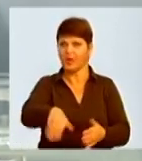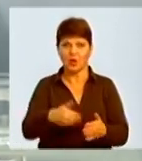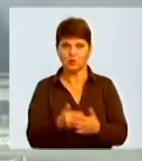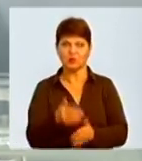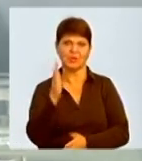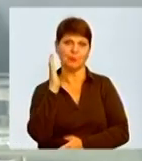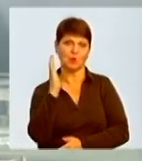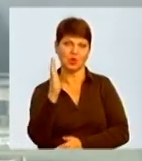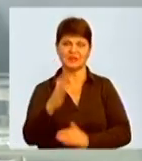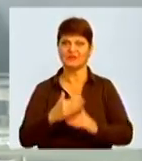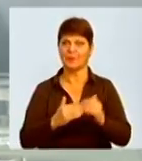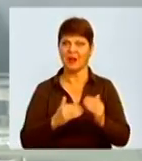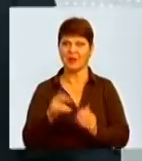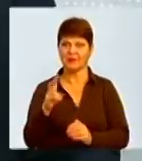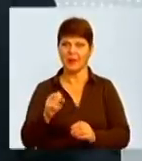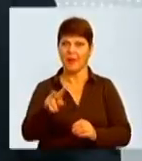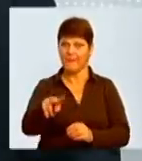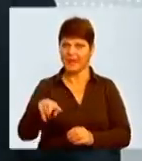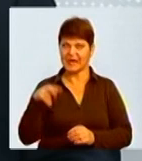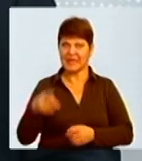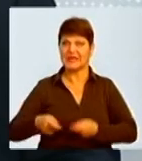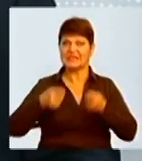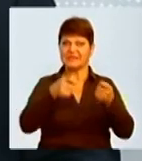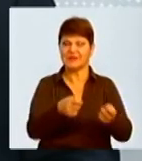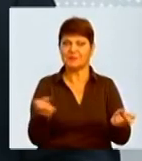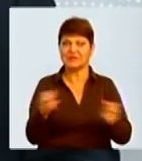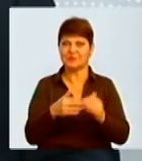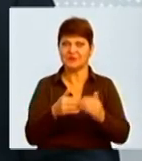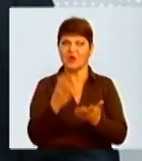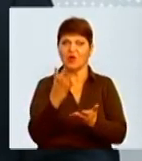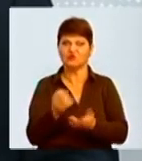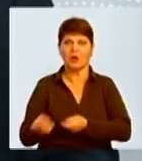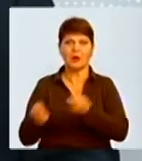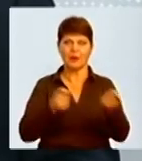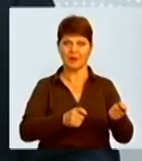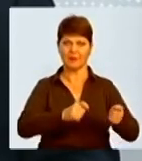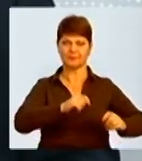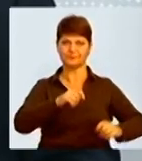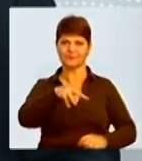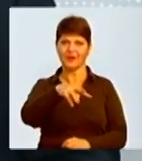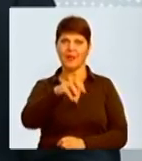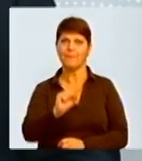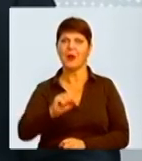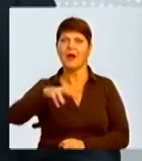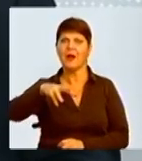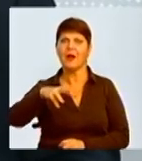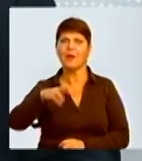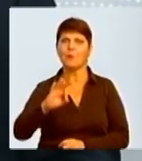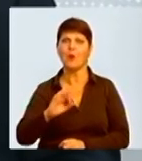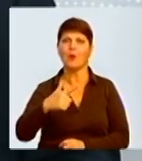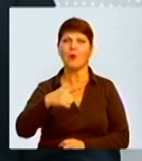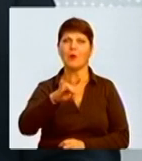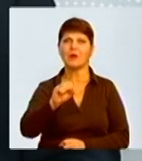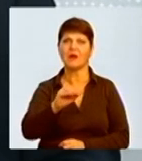прогресивна практика. Паралельно з виїздами наших спеціалістів виїжджає ще пересувний мамограф Квітка, про який всім відомо, і проводиться